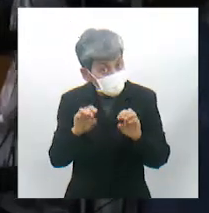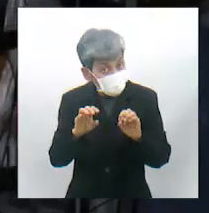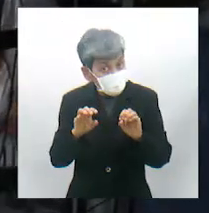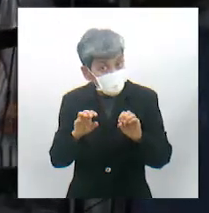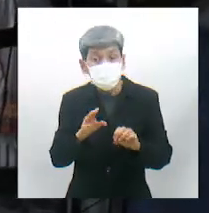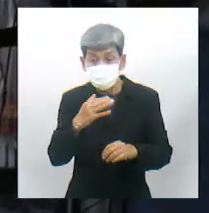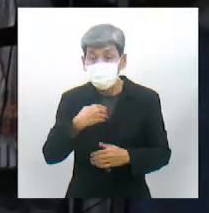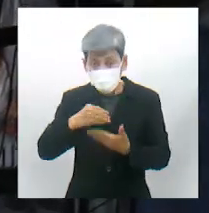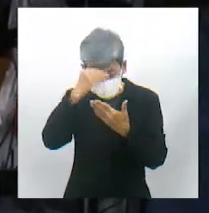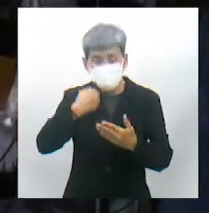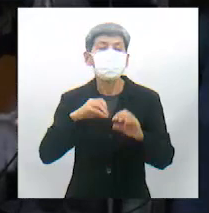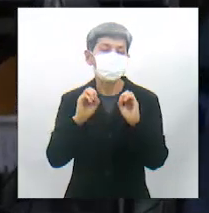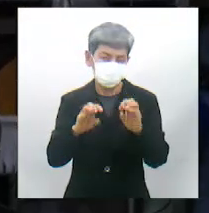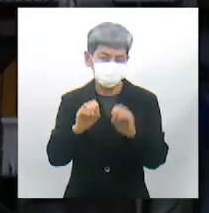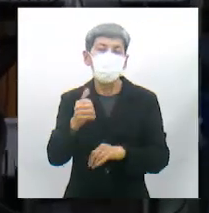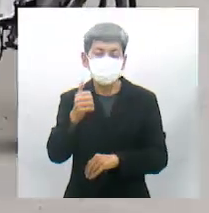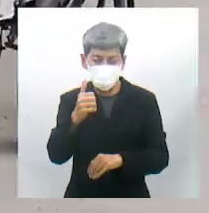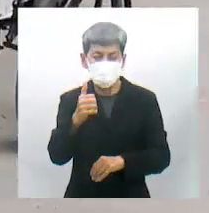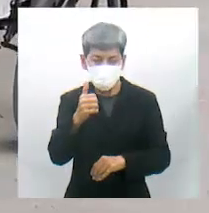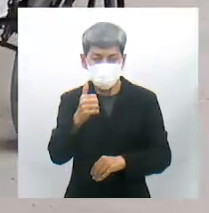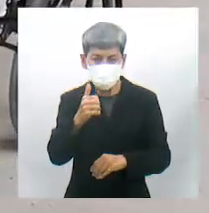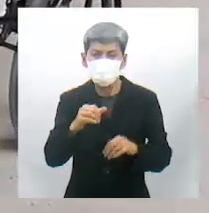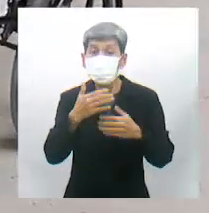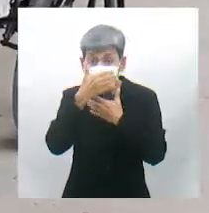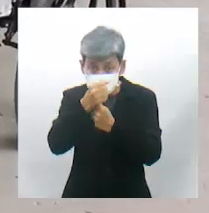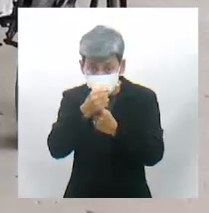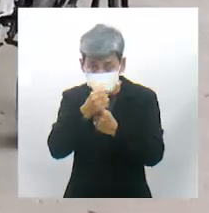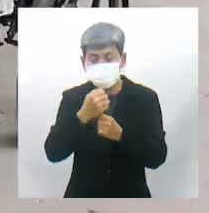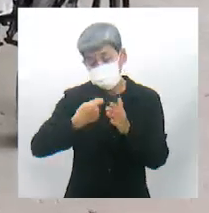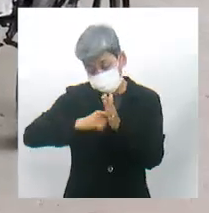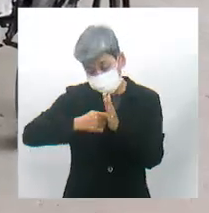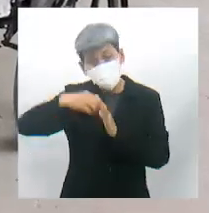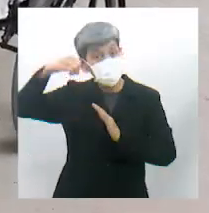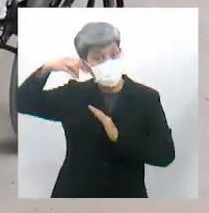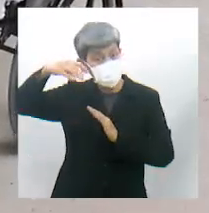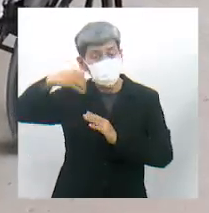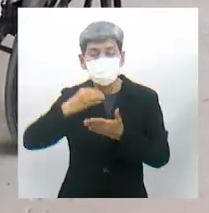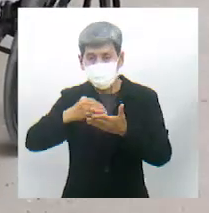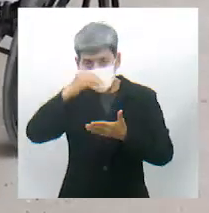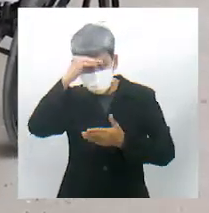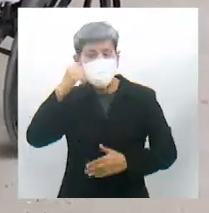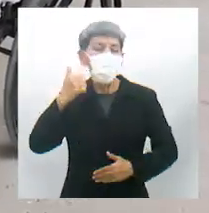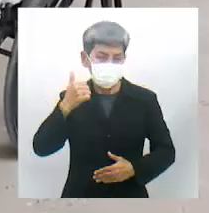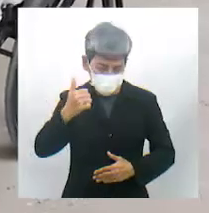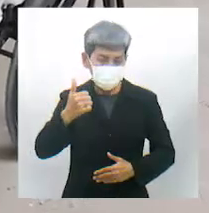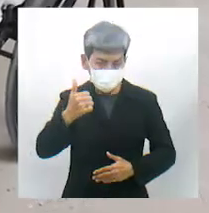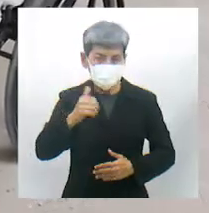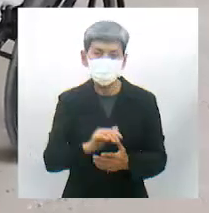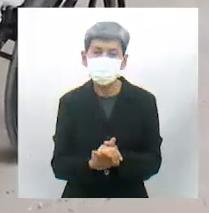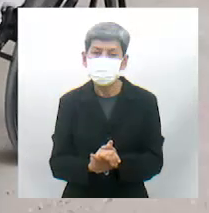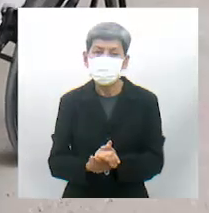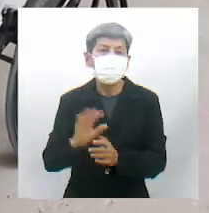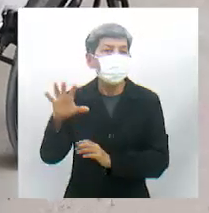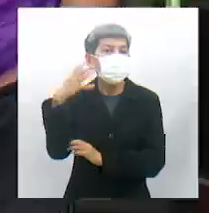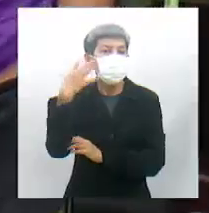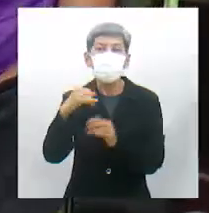ก็ถ้าใครมาเรียนก็สอนให้ได้ครับ ก็ใครสนใจอยากแค่เป็นช่างไฟฟ้ามาเรียนที่นี่ได้เช่นกัน อย่างซ่อมพัดลมเ